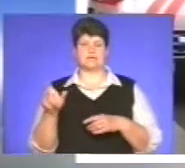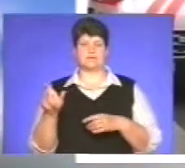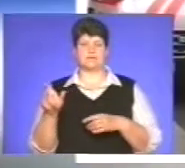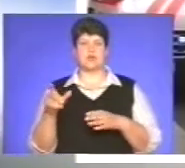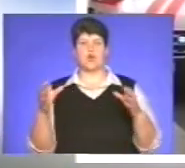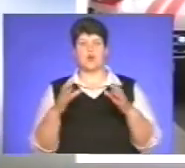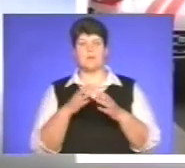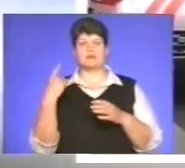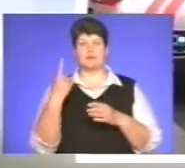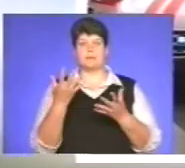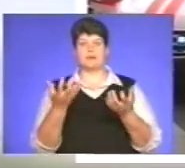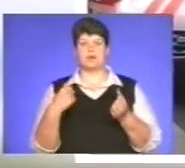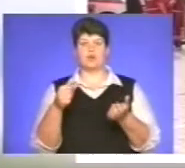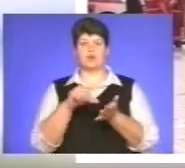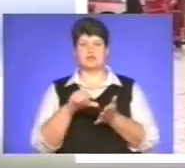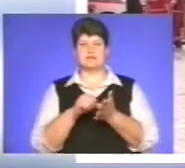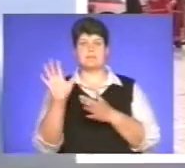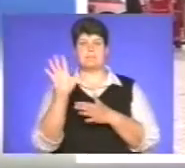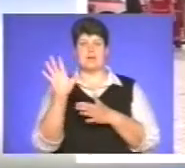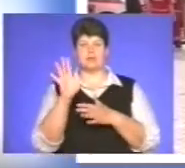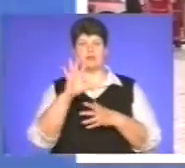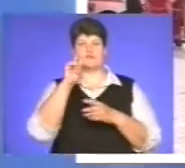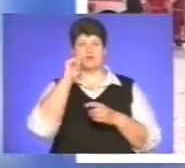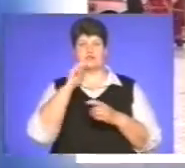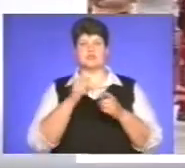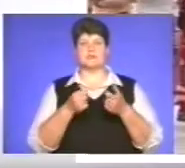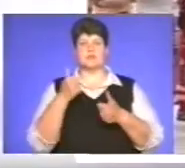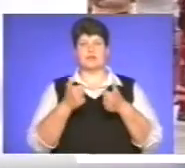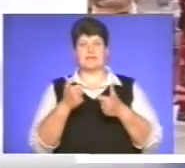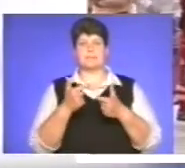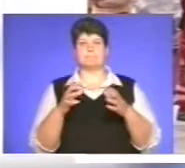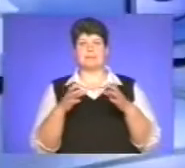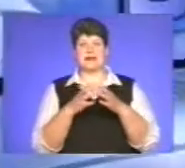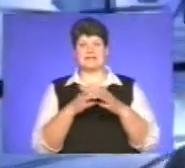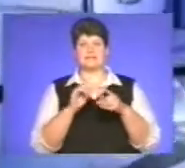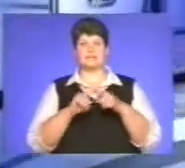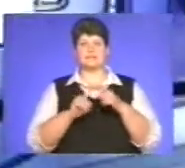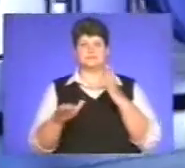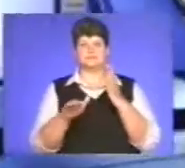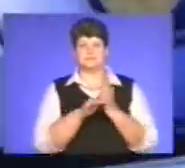Команда з області бере участь у 5-му українському чемпіонаті бригад екстреної медичної допомоги.